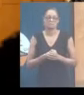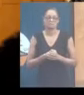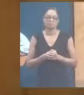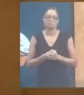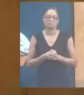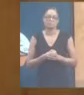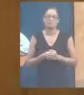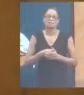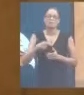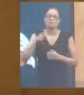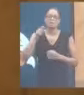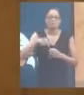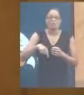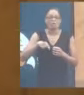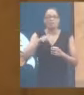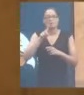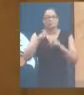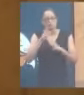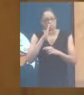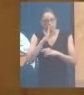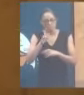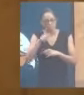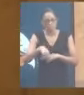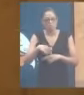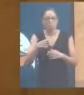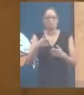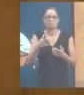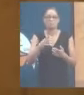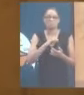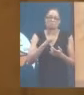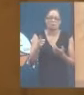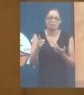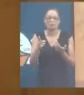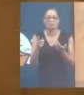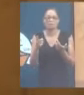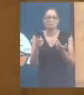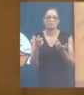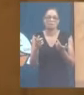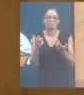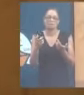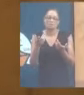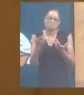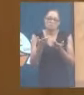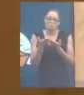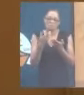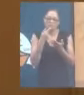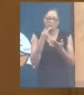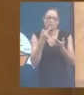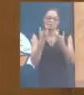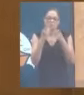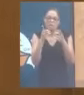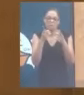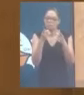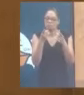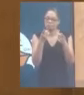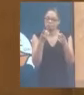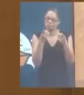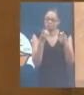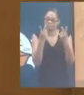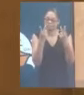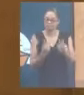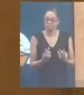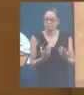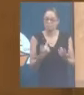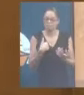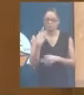soient pas dévoyées. Honnêtement, on perdrait tous, et la population aussi, en démocratie. Je pense qu'il y a une